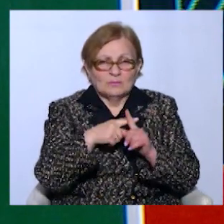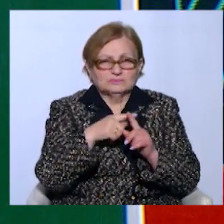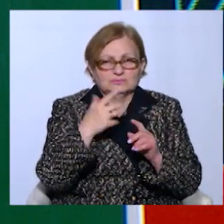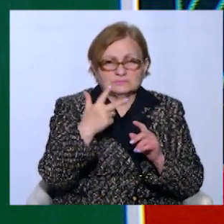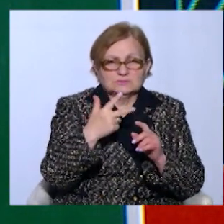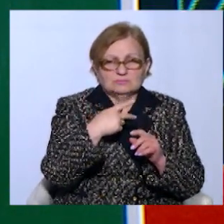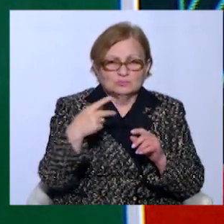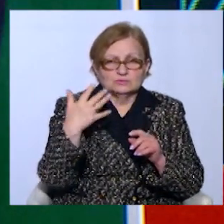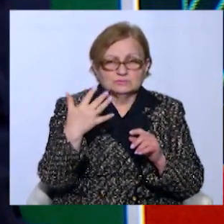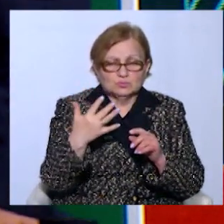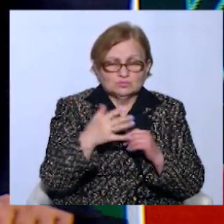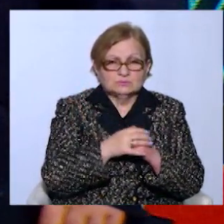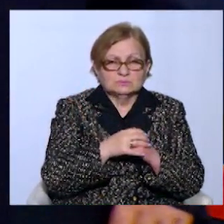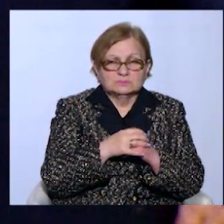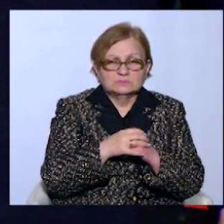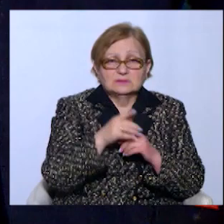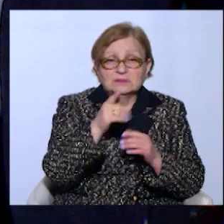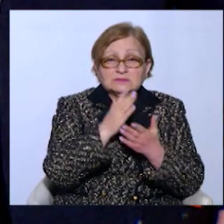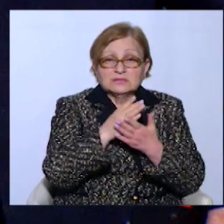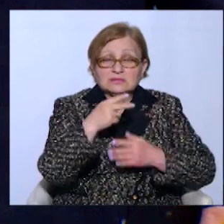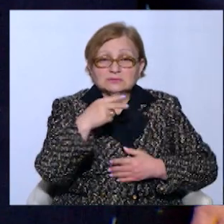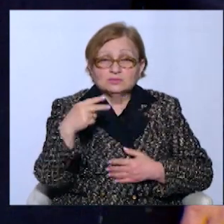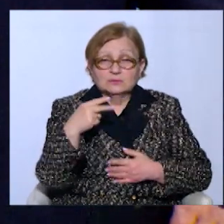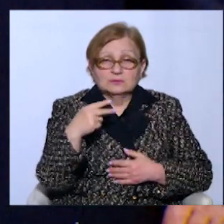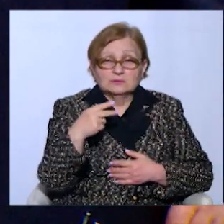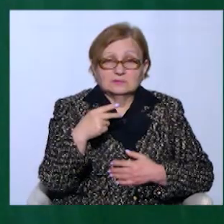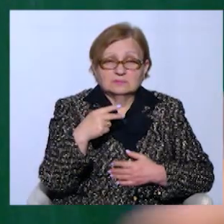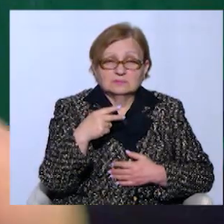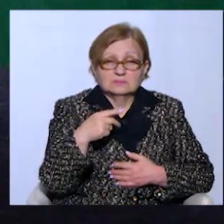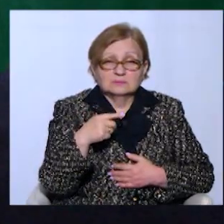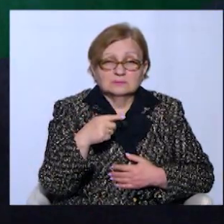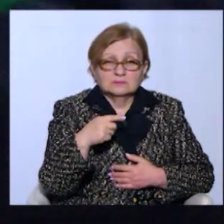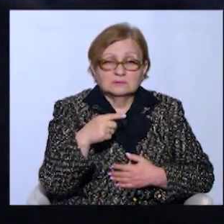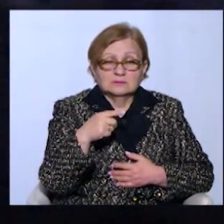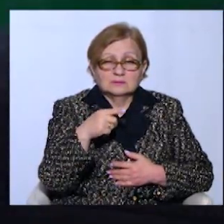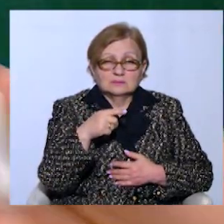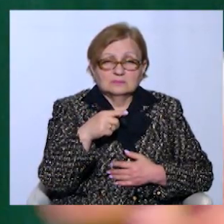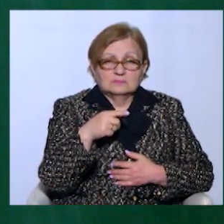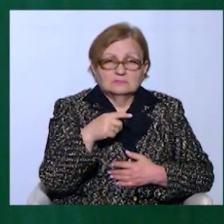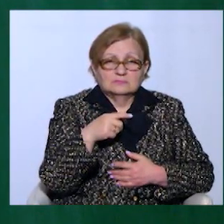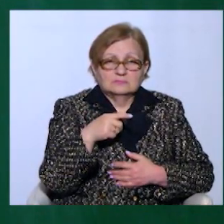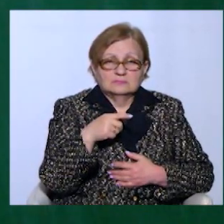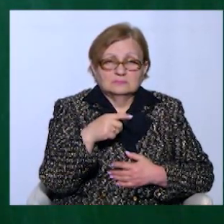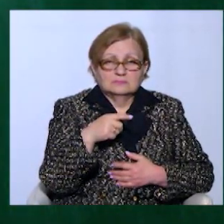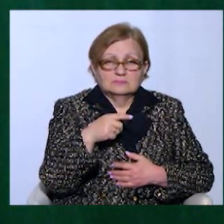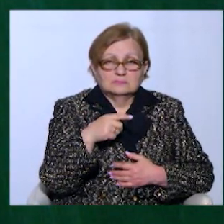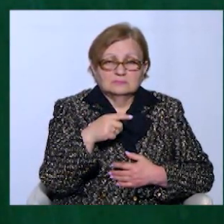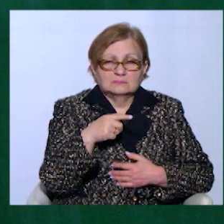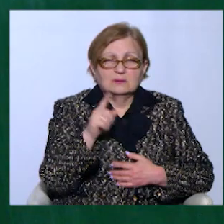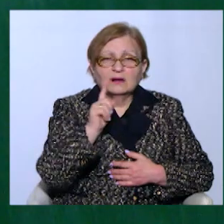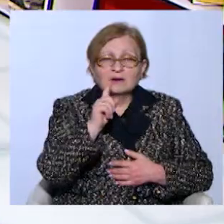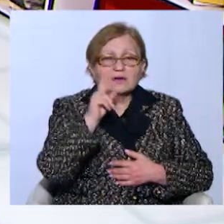5. ეს არის ტოლობა, რომელიც შეიცავს ცვლაც. მართლაც შეიცავს ცვლაც, იმიტომ რომ წერია უცნობი. რა რიცხვი